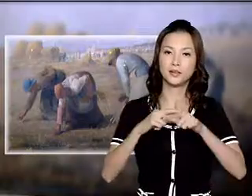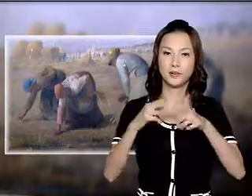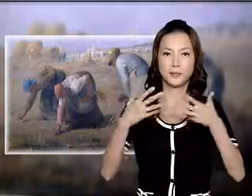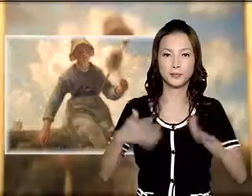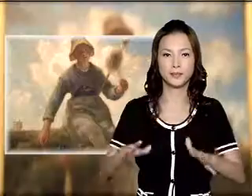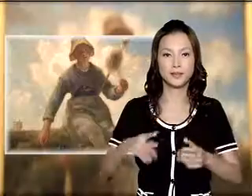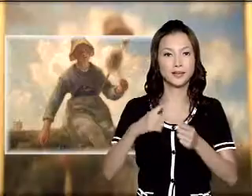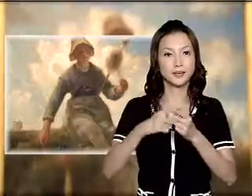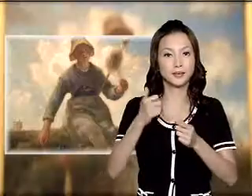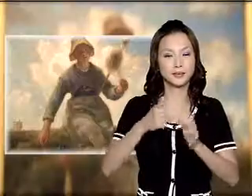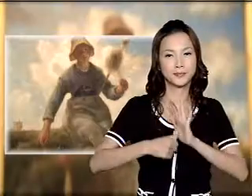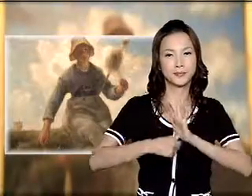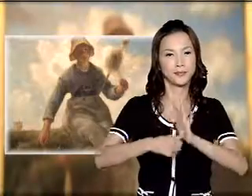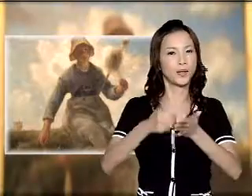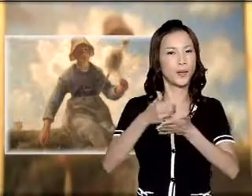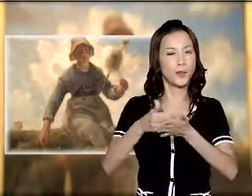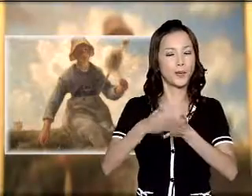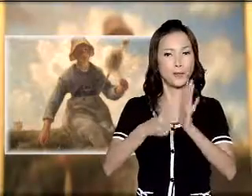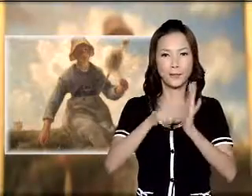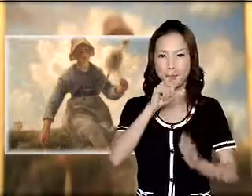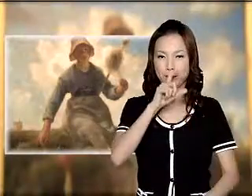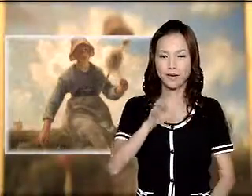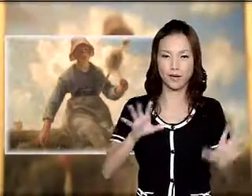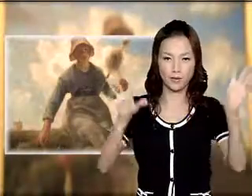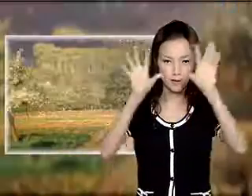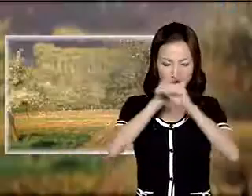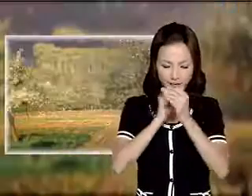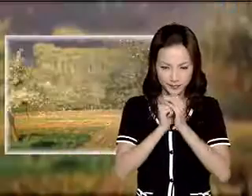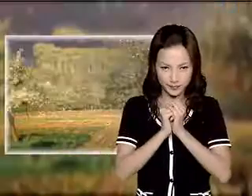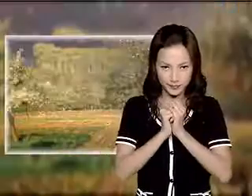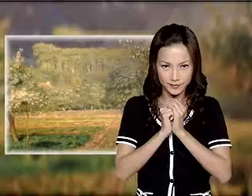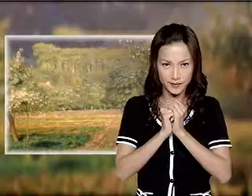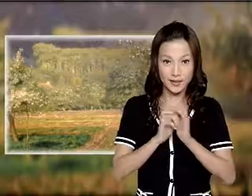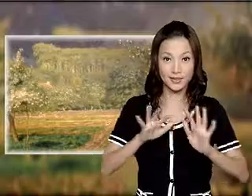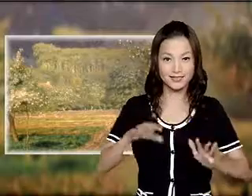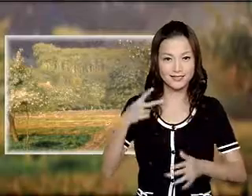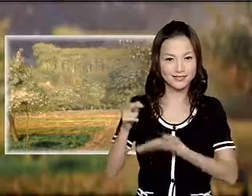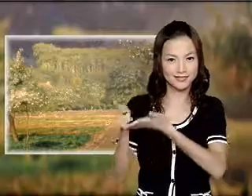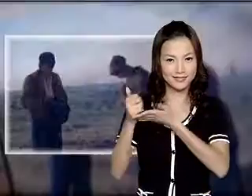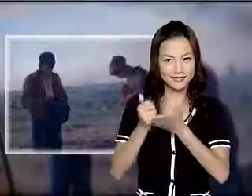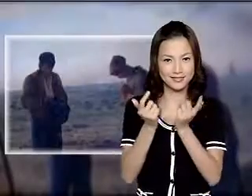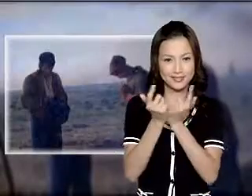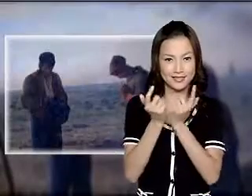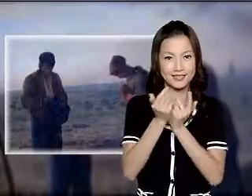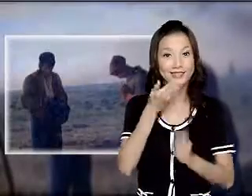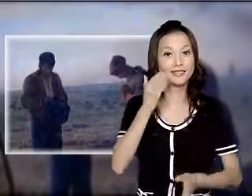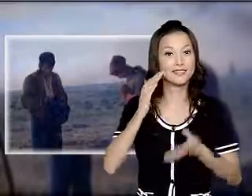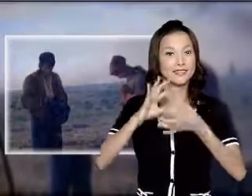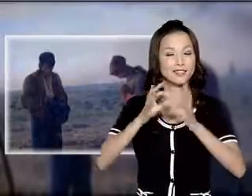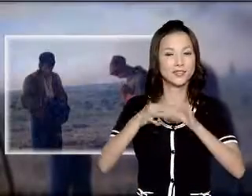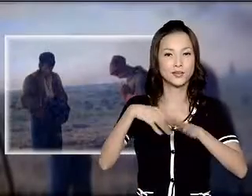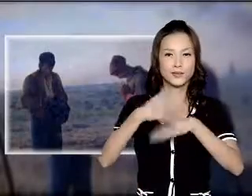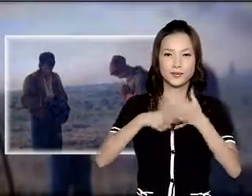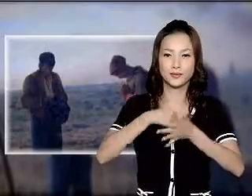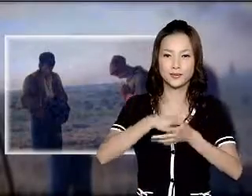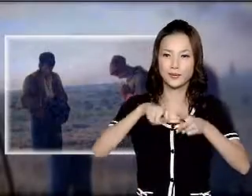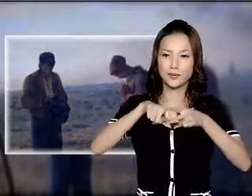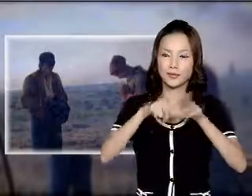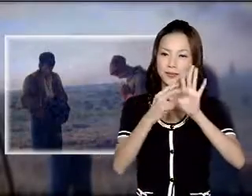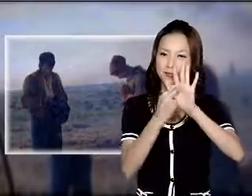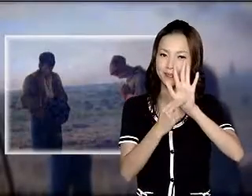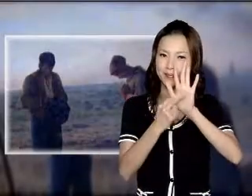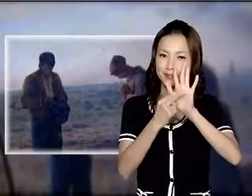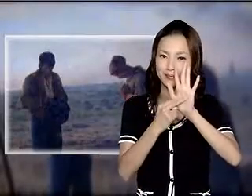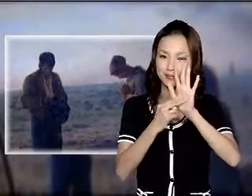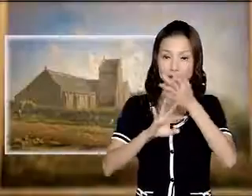昨天我们带您认识了米勒最著名的画作之一《晚岛》，而今天要再透过台北听奥手语志